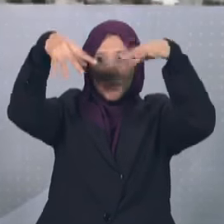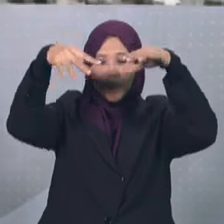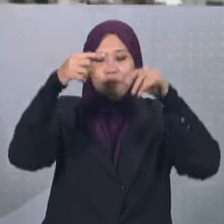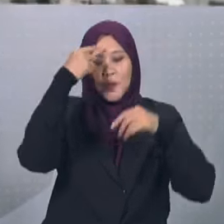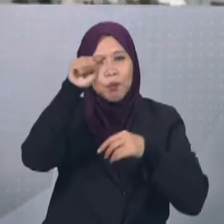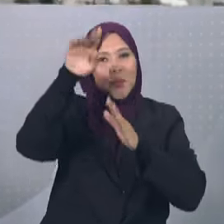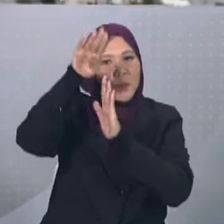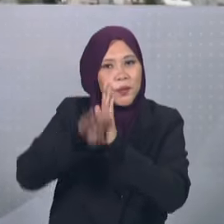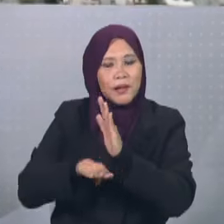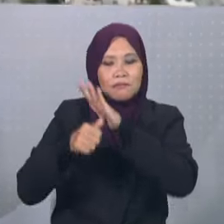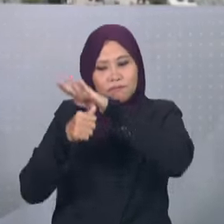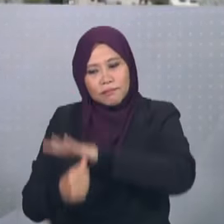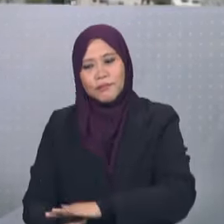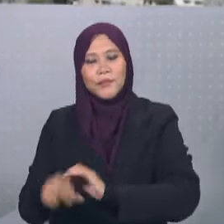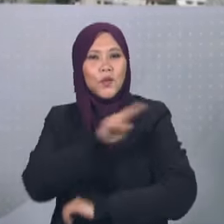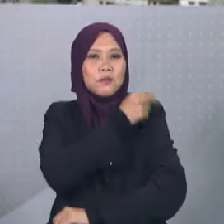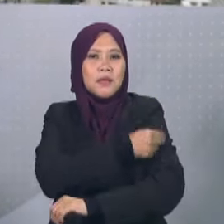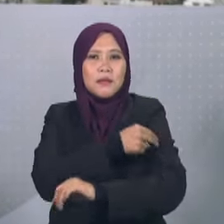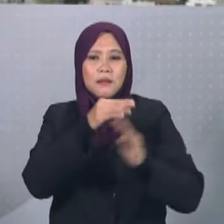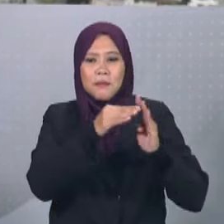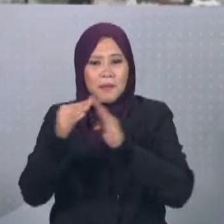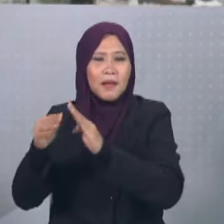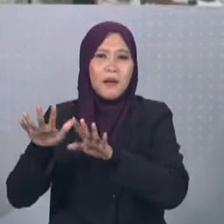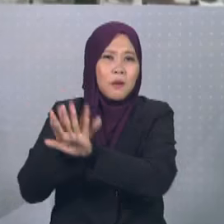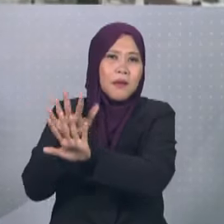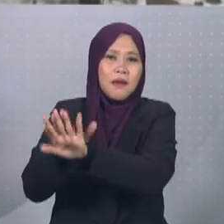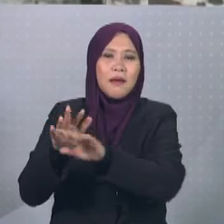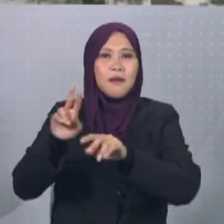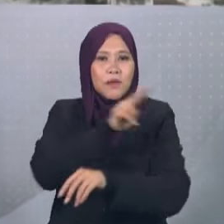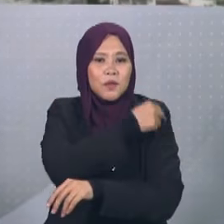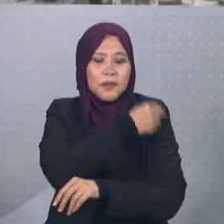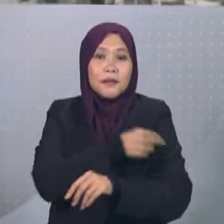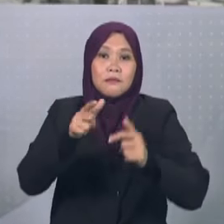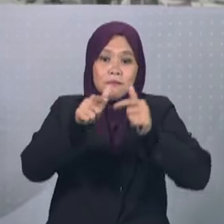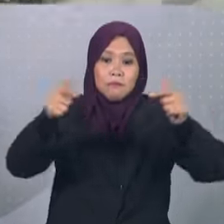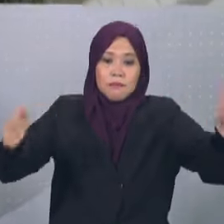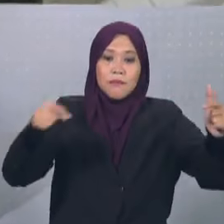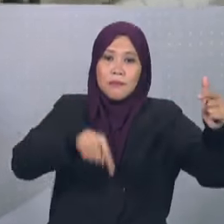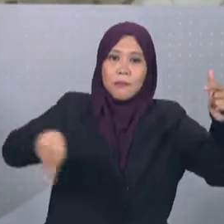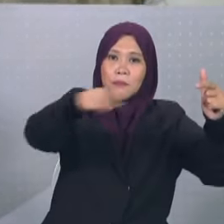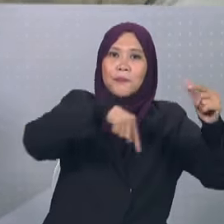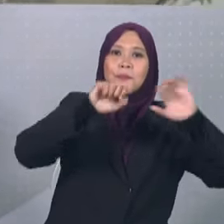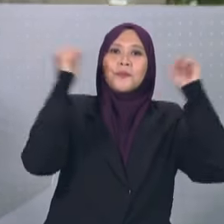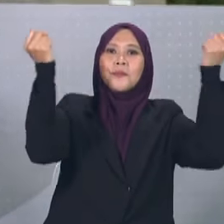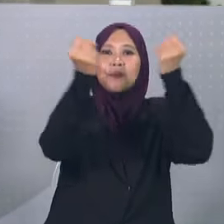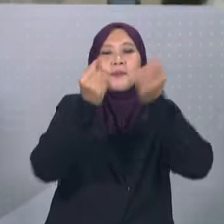untuk mengurangkan tekanan ke atas hospital bandaraya yang ada. Dua klub terbesar di São Paulo juga memberikan